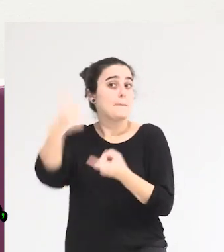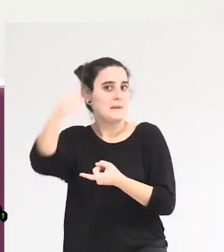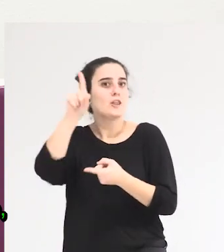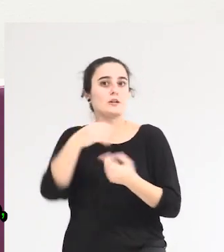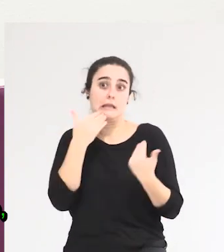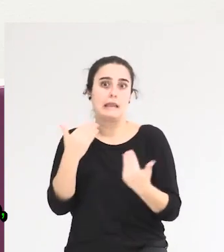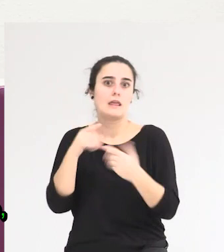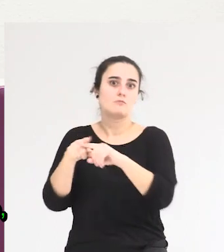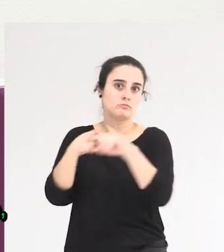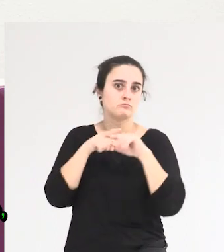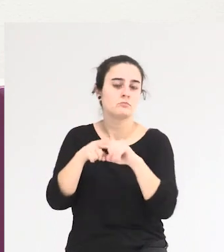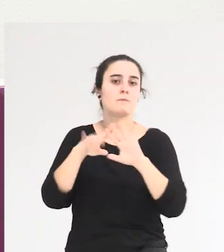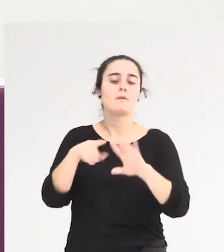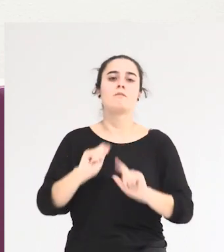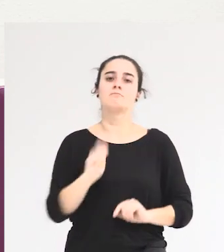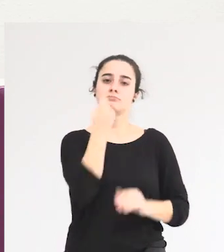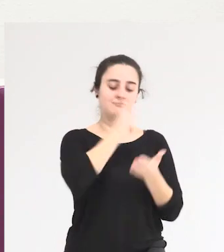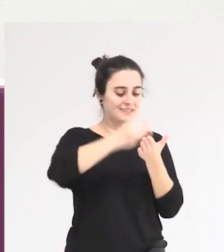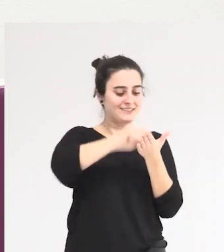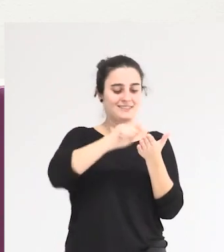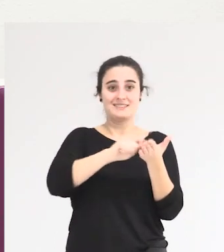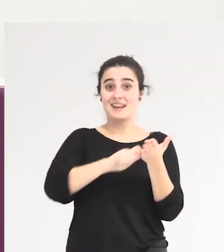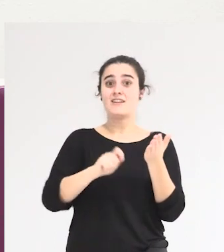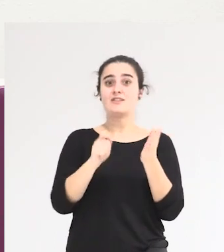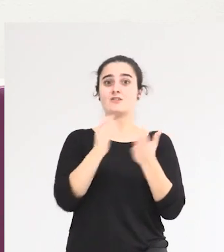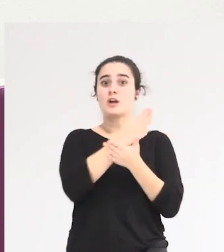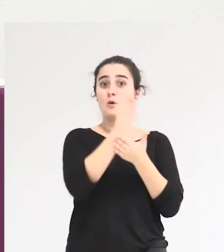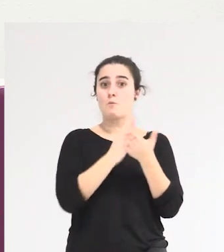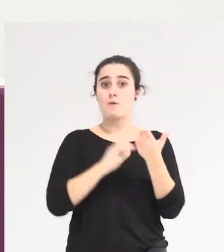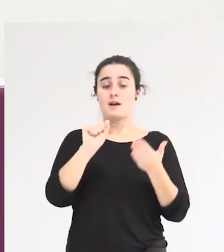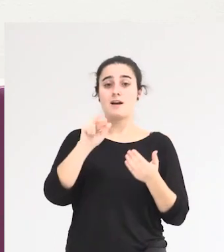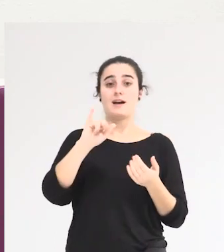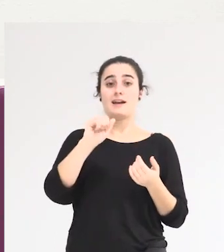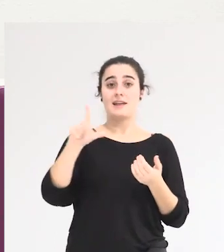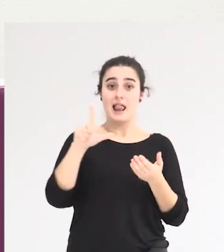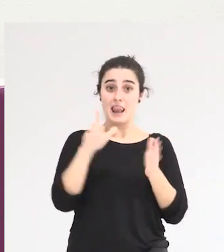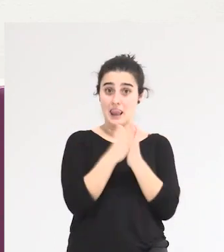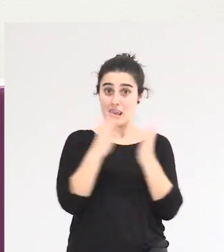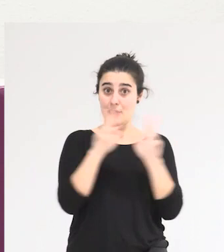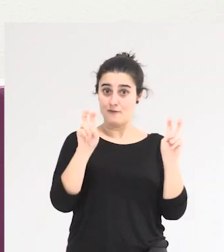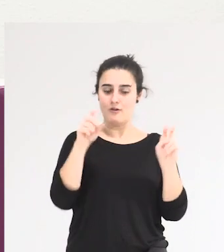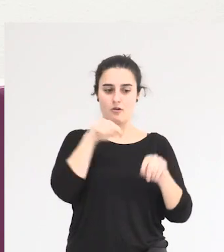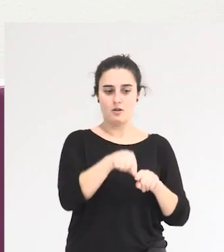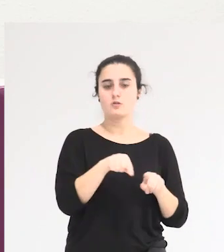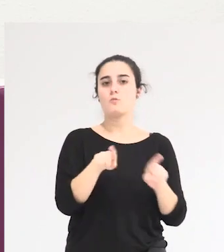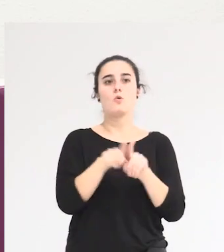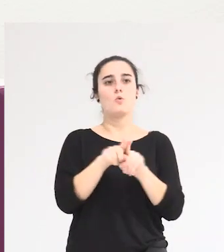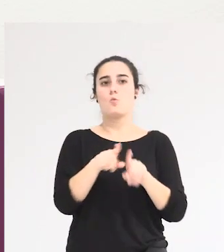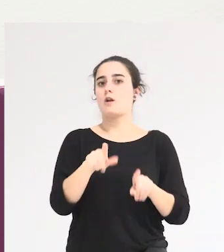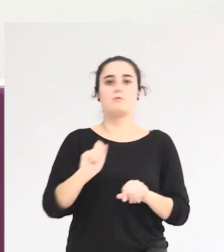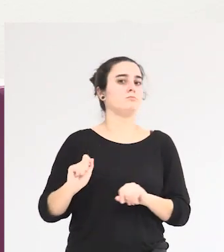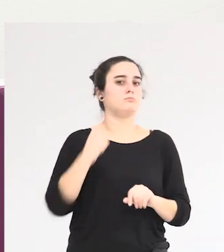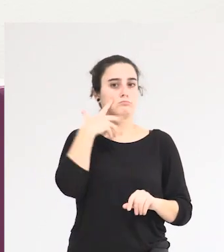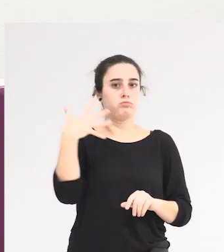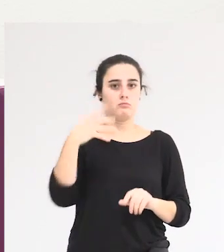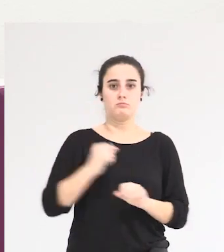duelako, lortzen du idaztea, ez? Eta idazten du poema liburu hau, Ariel, dala bere, bueno, bere kontsagrazioa nolabait. Ja